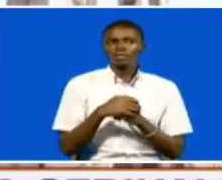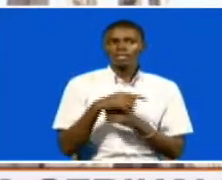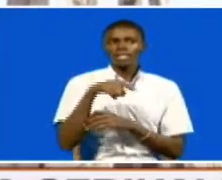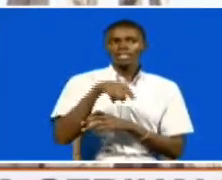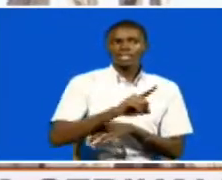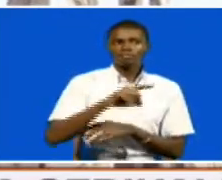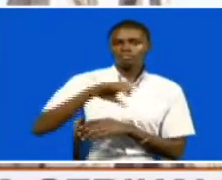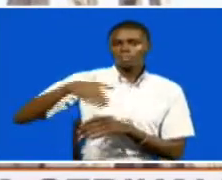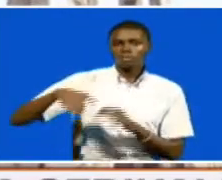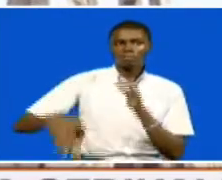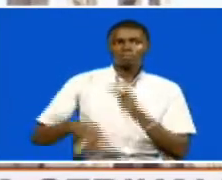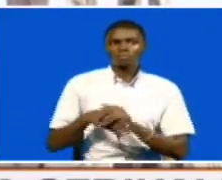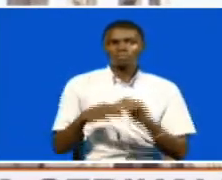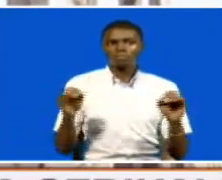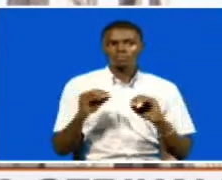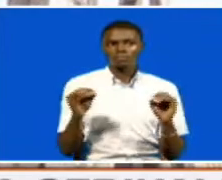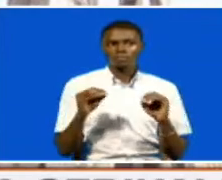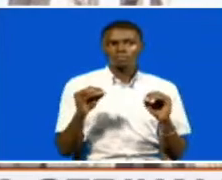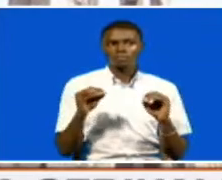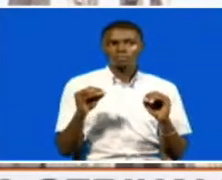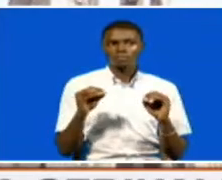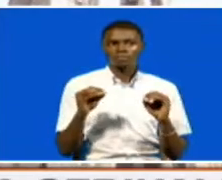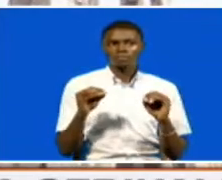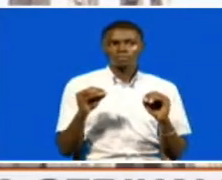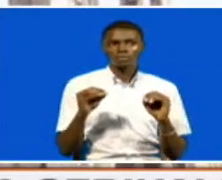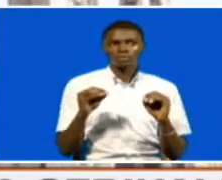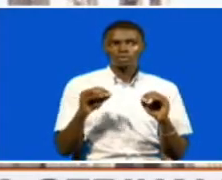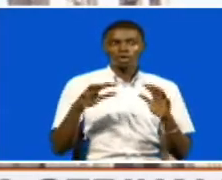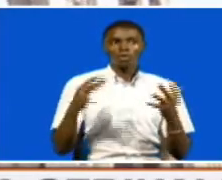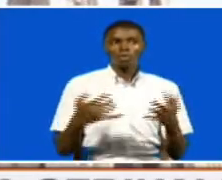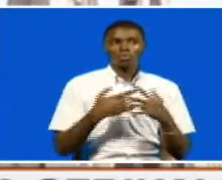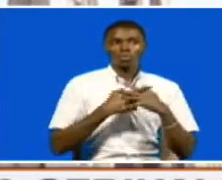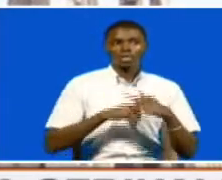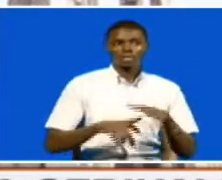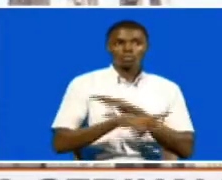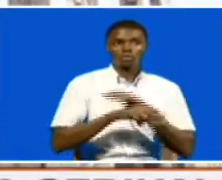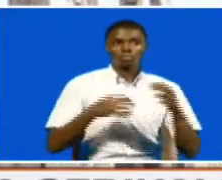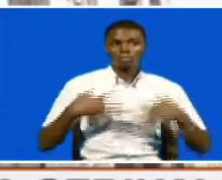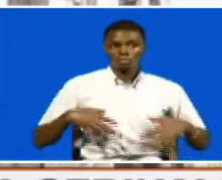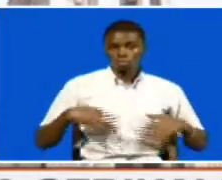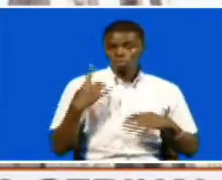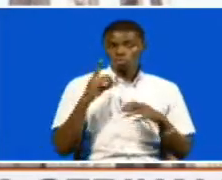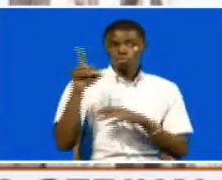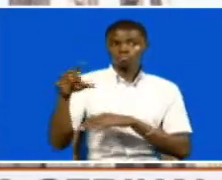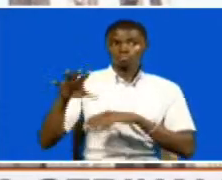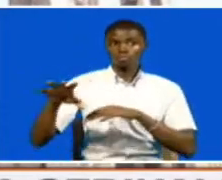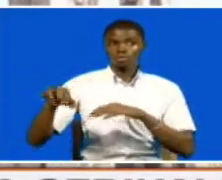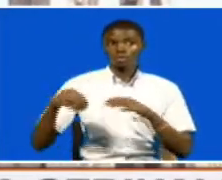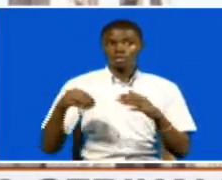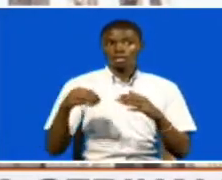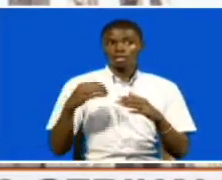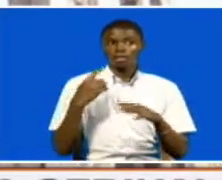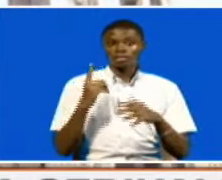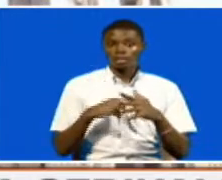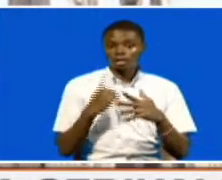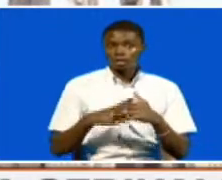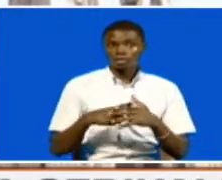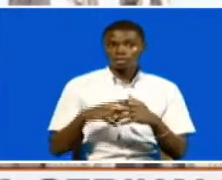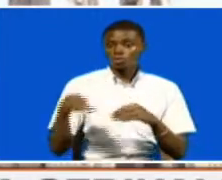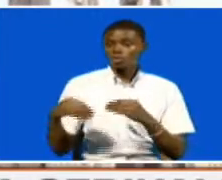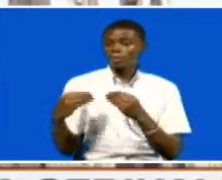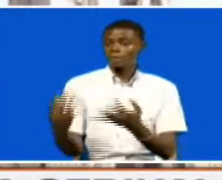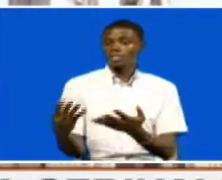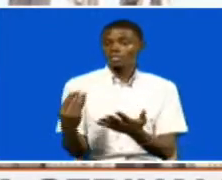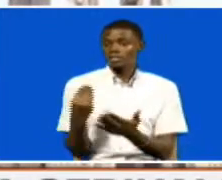town kufukuza walevi. Hawakutumwa huko wafukuze walevi town ama kuanza kukulia watu. Maana kama unashikwa huko, unaambiwa utoe kitu kidogo ndio uweze